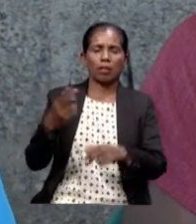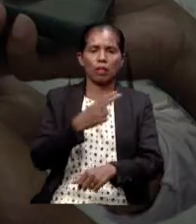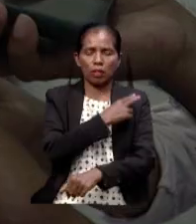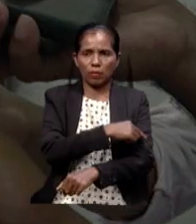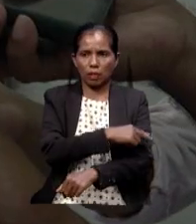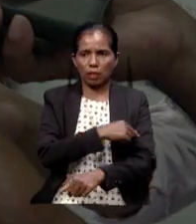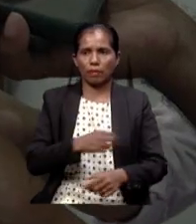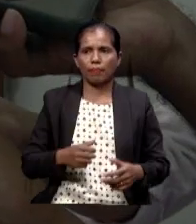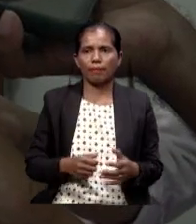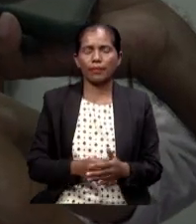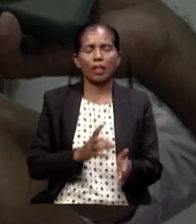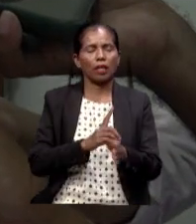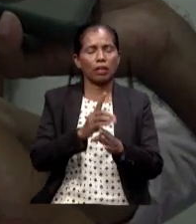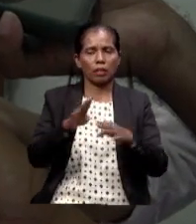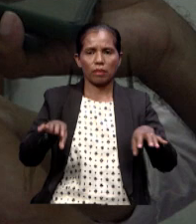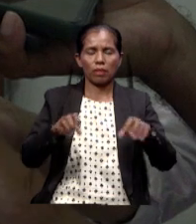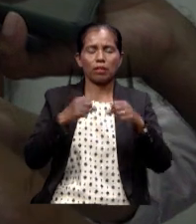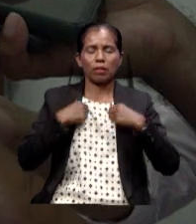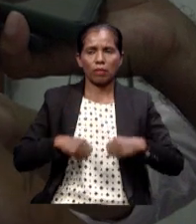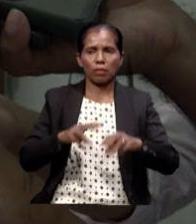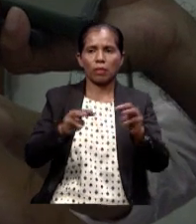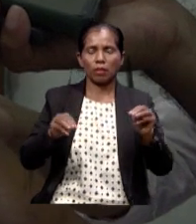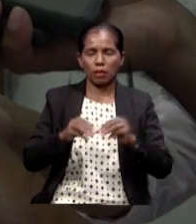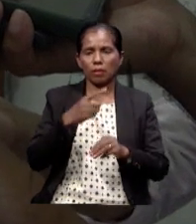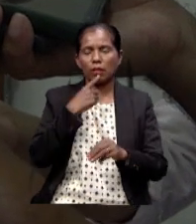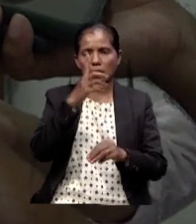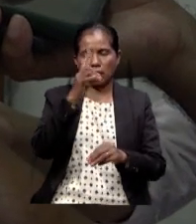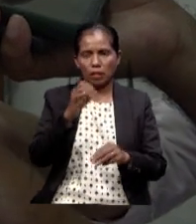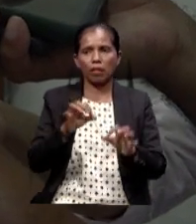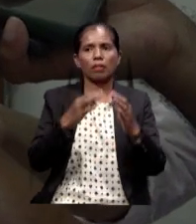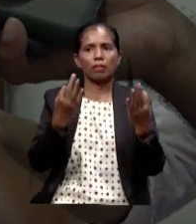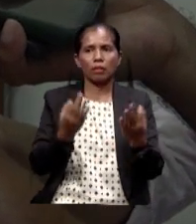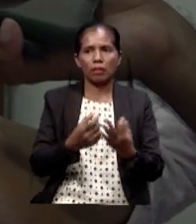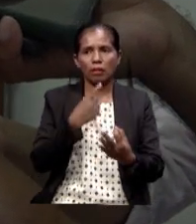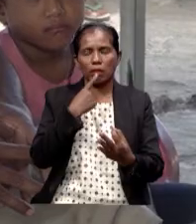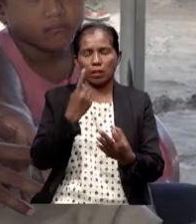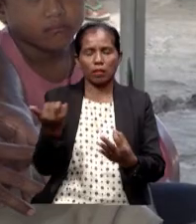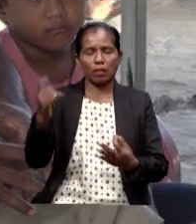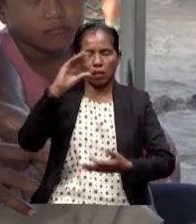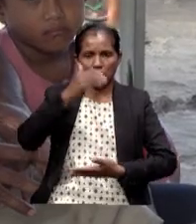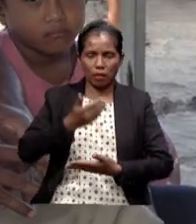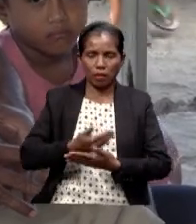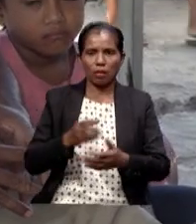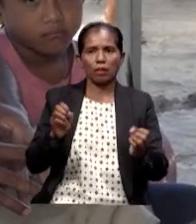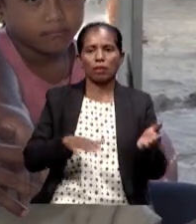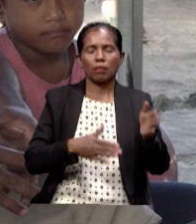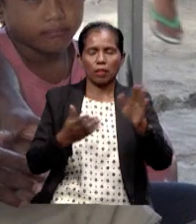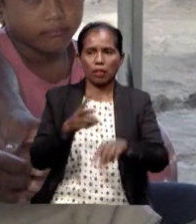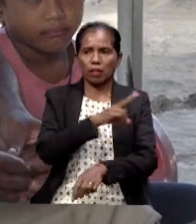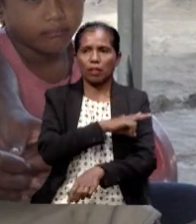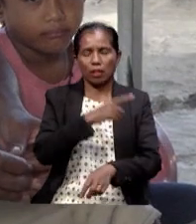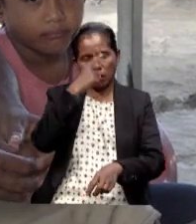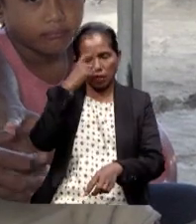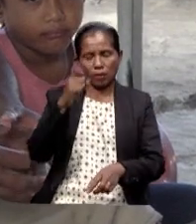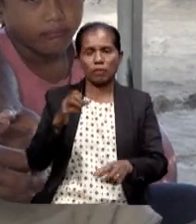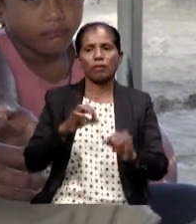det. Diretora Serviço Saúde Município de Ili Hateteng, família Rezeita Siraneuan ala Osmate tamba vacina, mas be